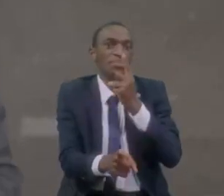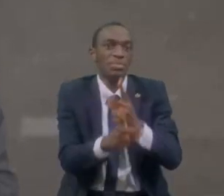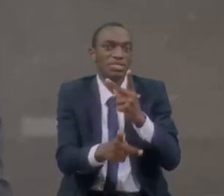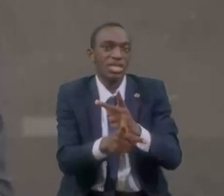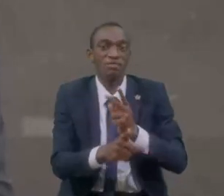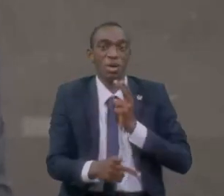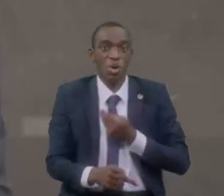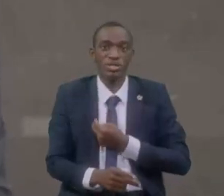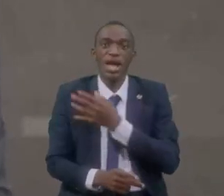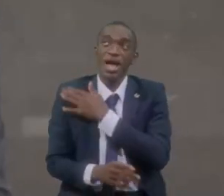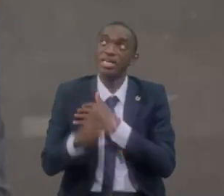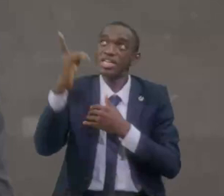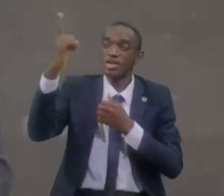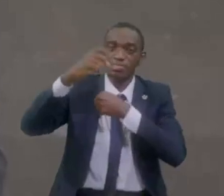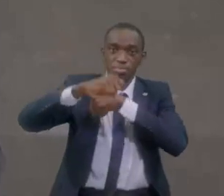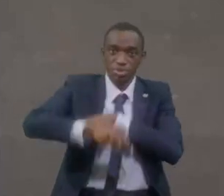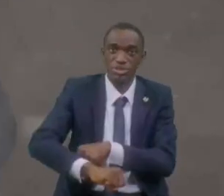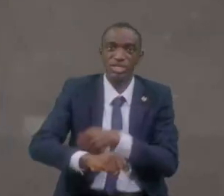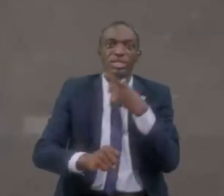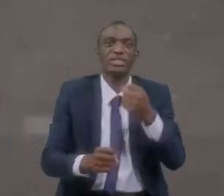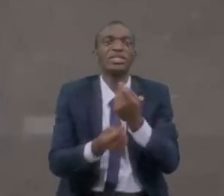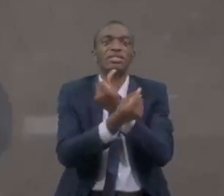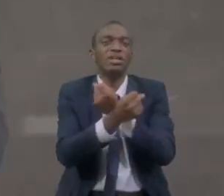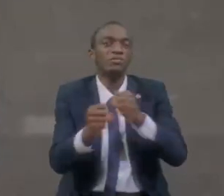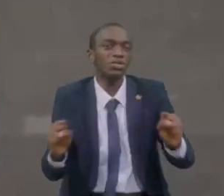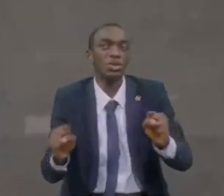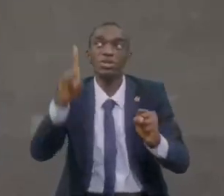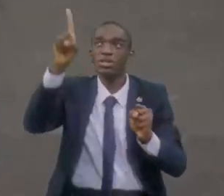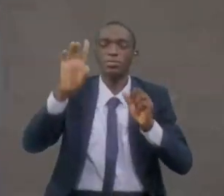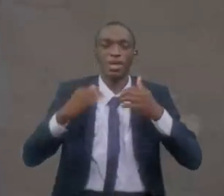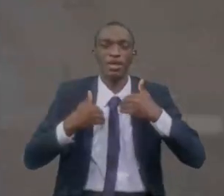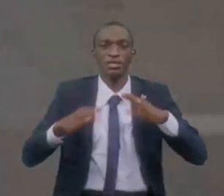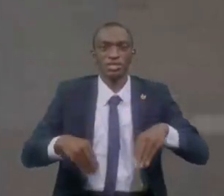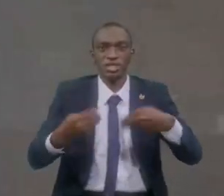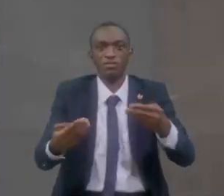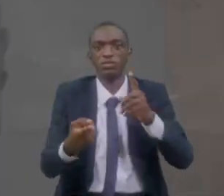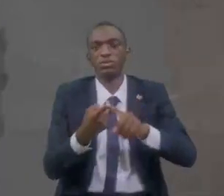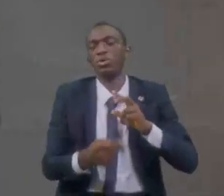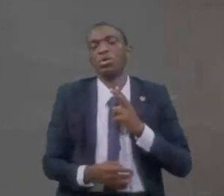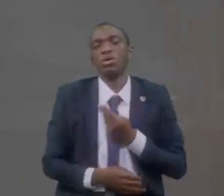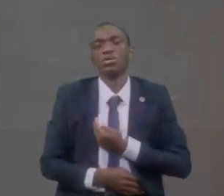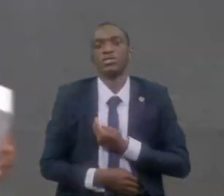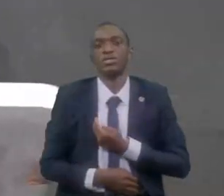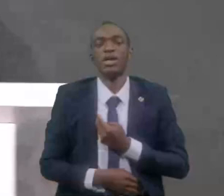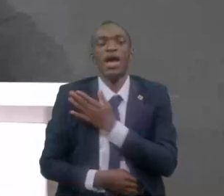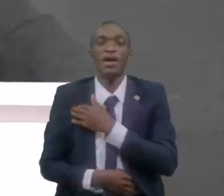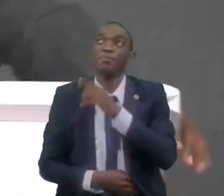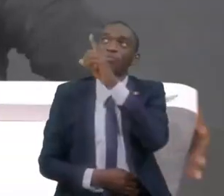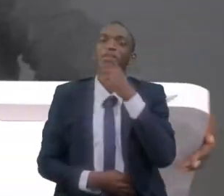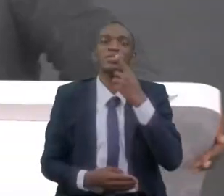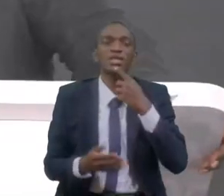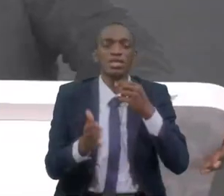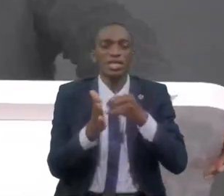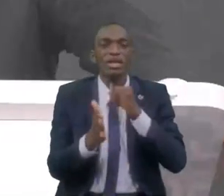préserve. Et il protège le salut qu'il nous a donné. Et il dit, c'est par